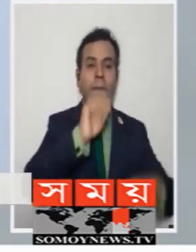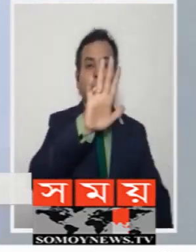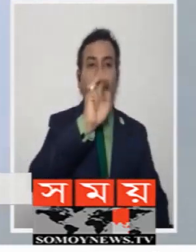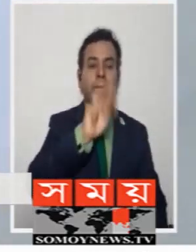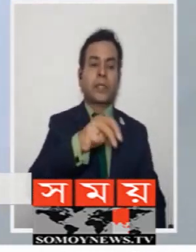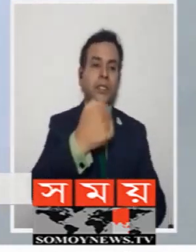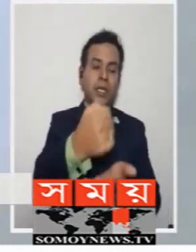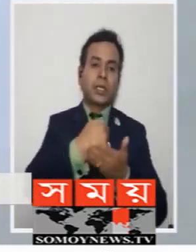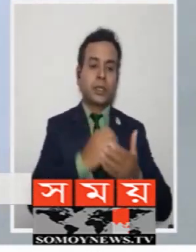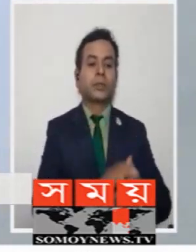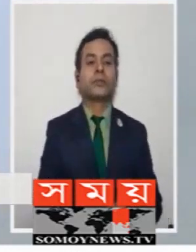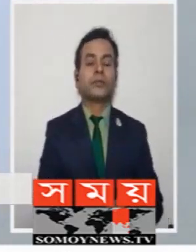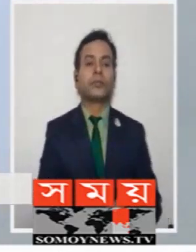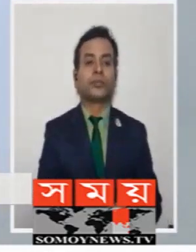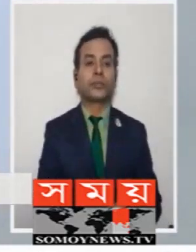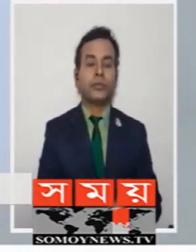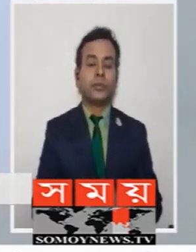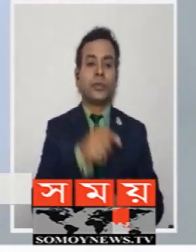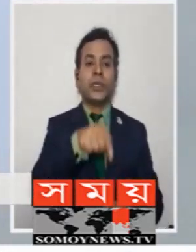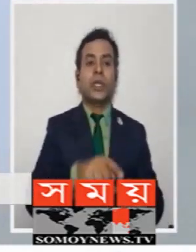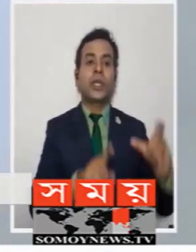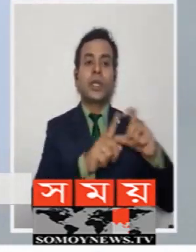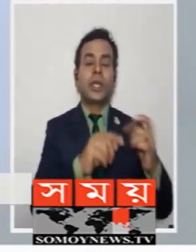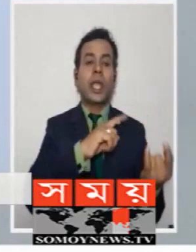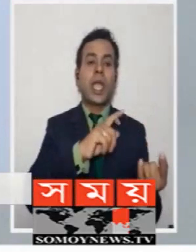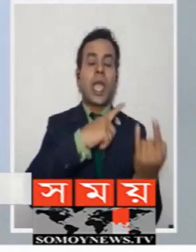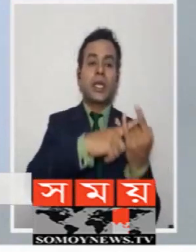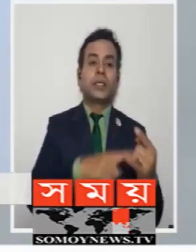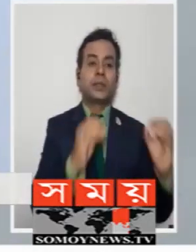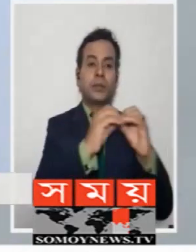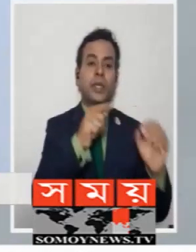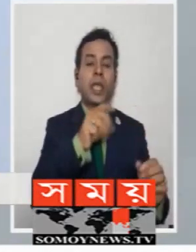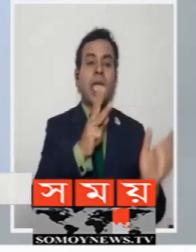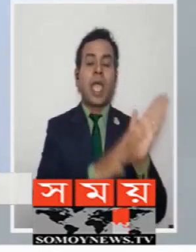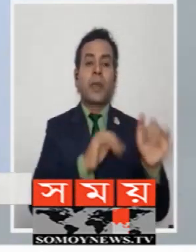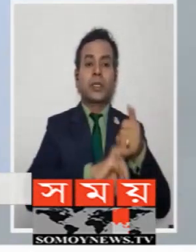DHB এবং MSS প্রজেক্ট থেকে কন্ট্রোল রুমে দৈনন্দিনের কাজের বিভিন্ন অফিস সামগ্রী সহ